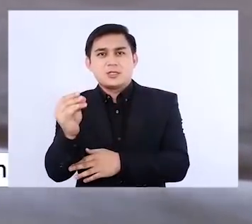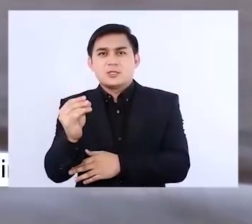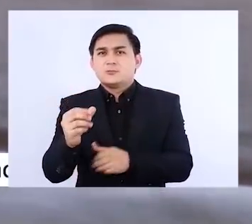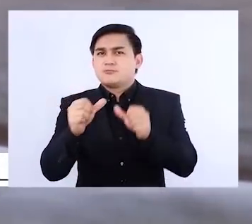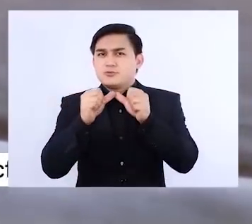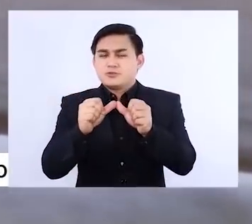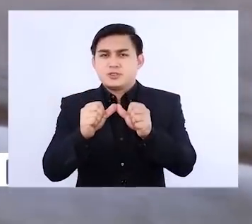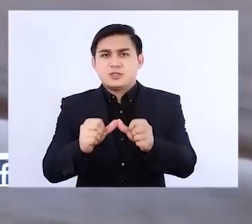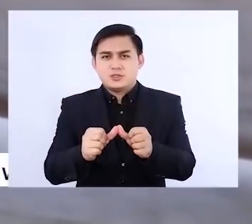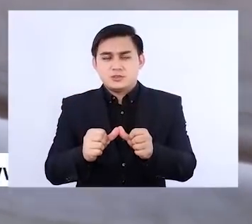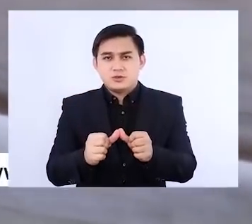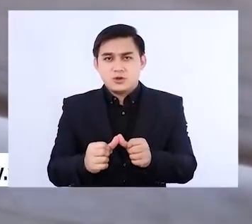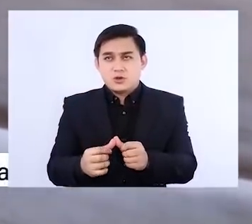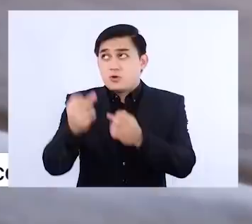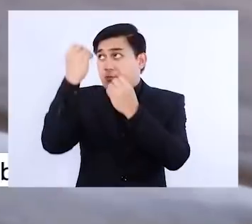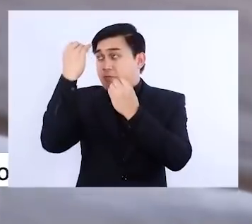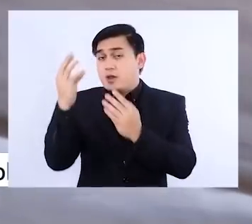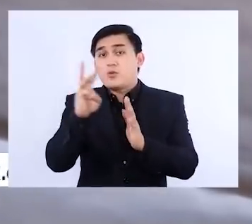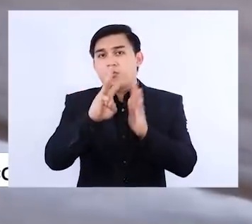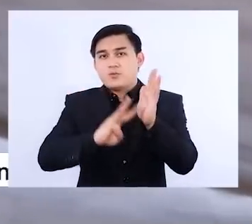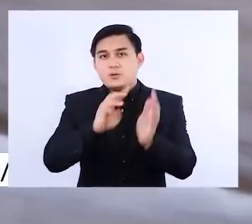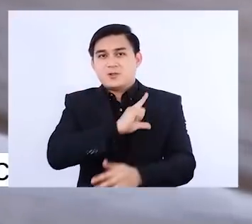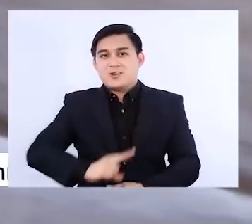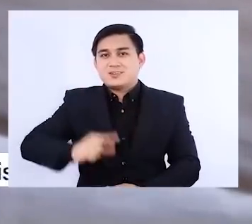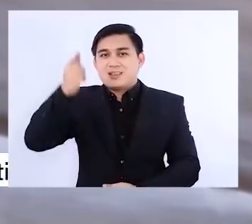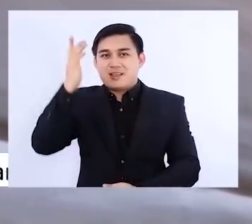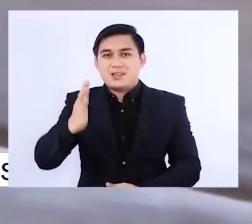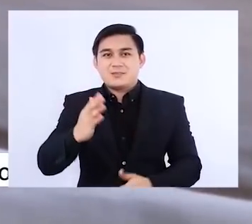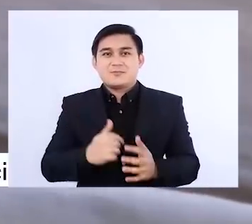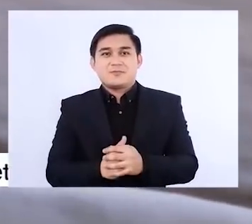na susundin ang mga kalooban ng ating Panginoong Diyos.